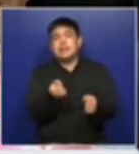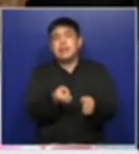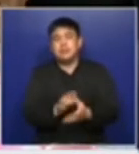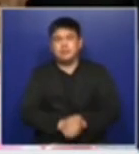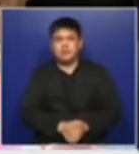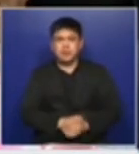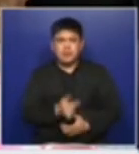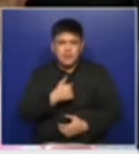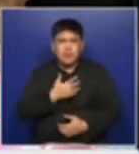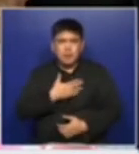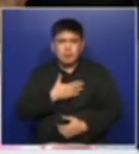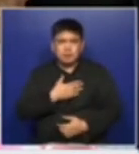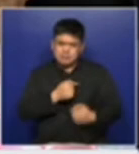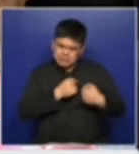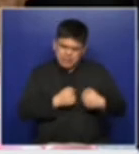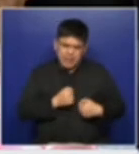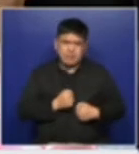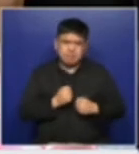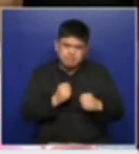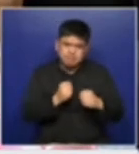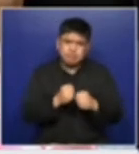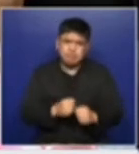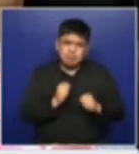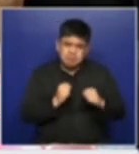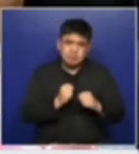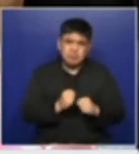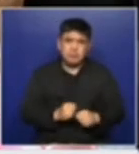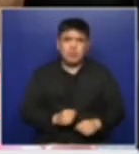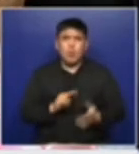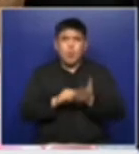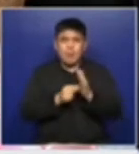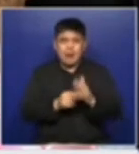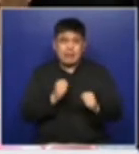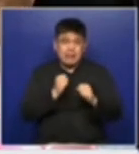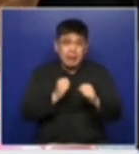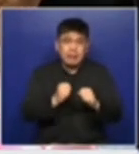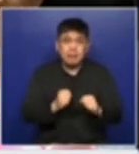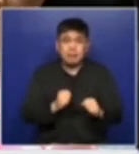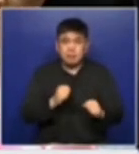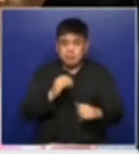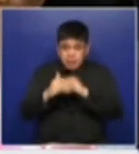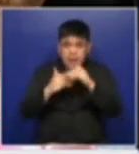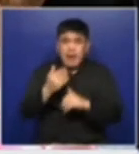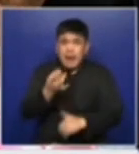ช่วยท่านเนี่ยมันก็คืองานปกติแต่ทำให้ไม่ดีขึ้นด้วยกระบวนการอะไรอ่ะ